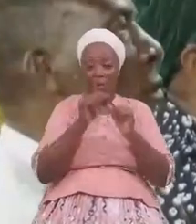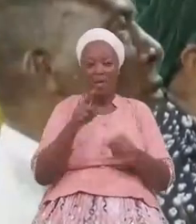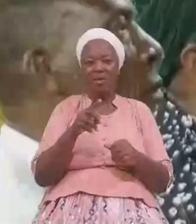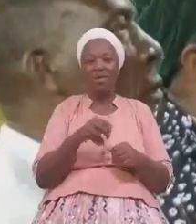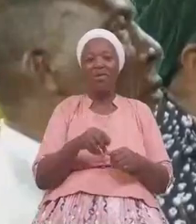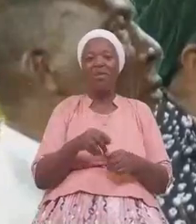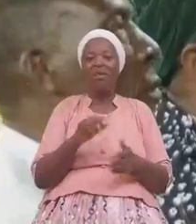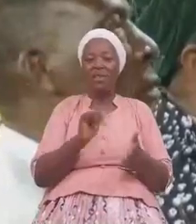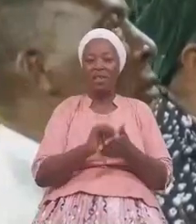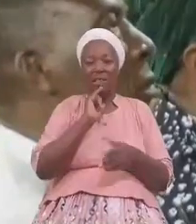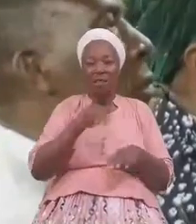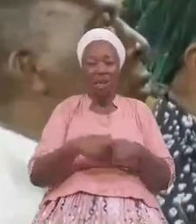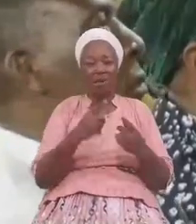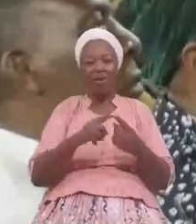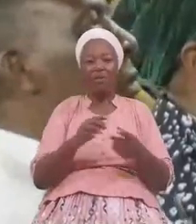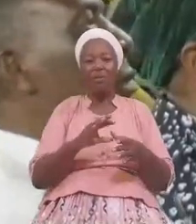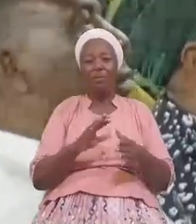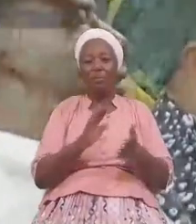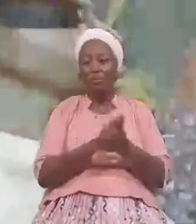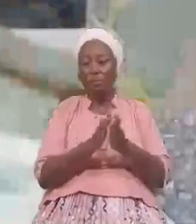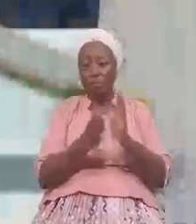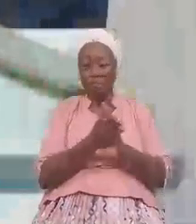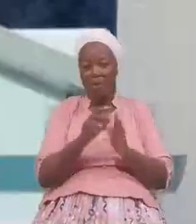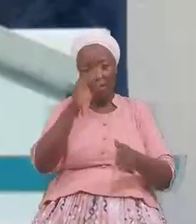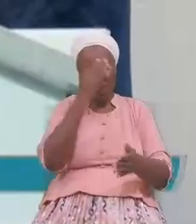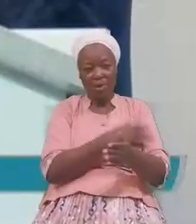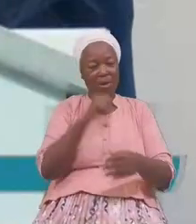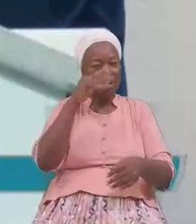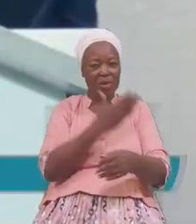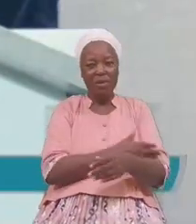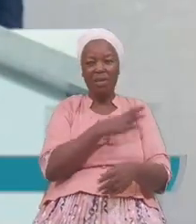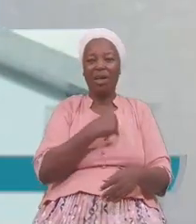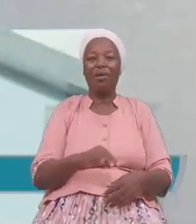Que Dieu vous bénisse. C'est comme ça que vous devenez fils, fille, enfant de Dieu. Toujours debout.